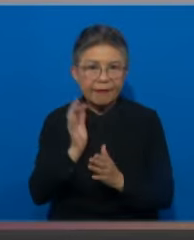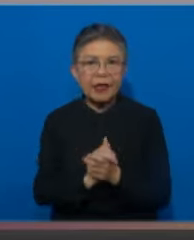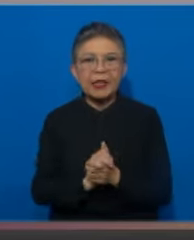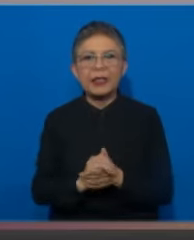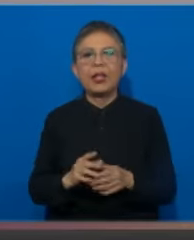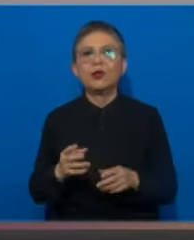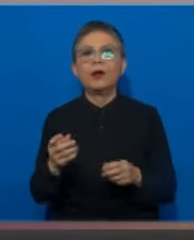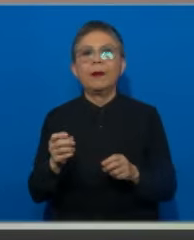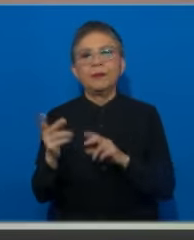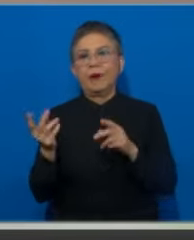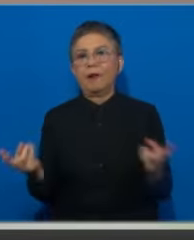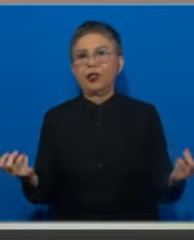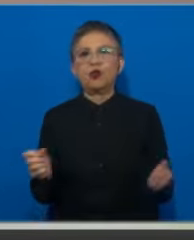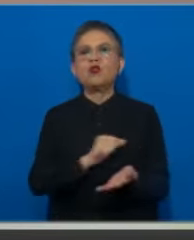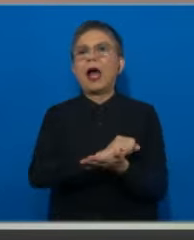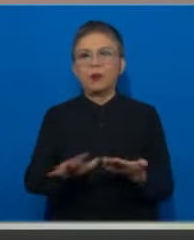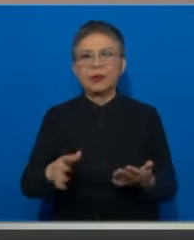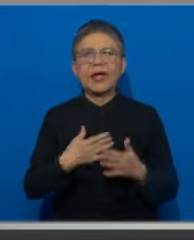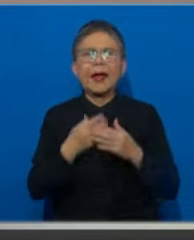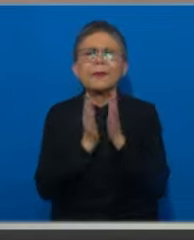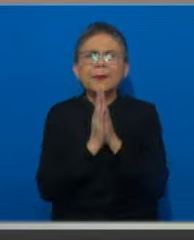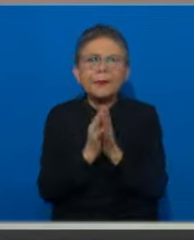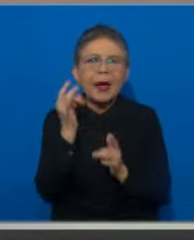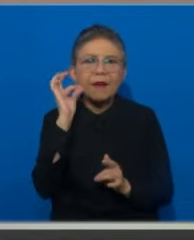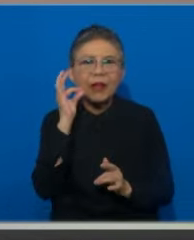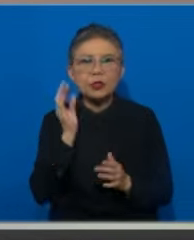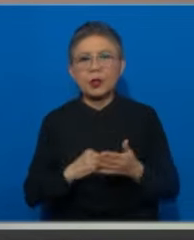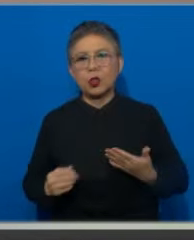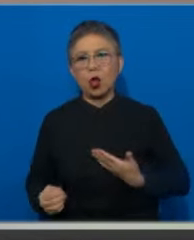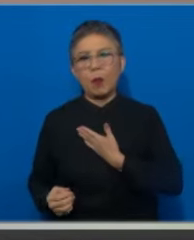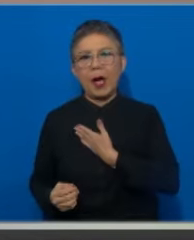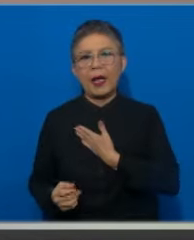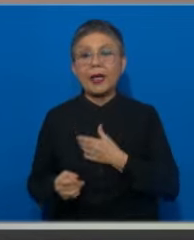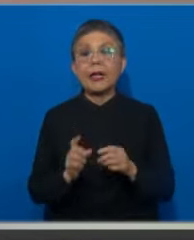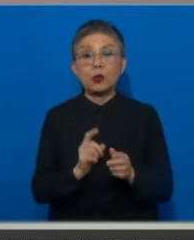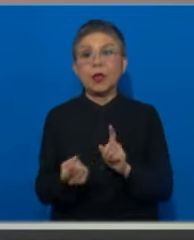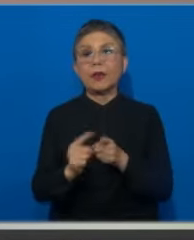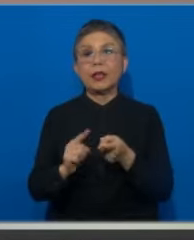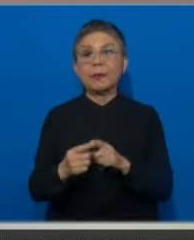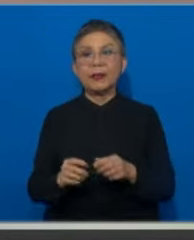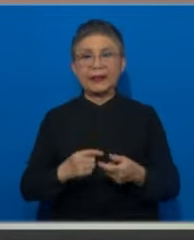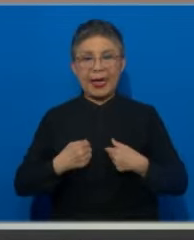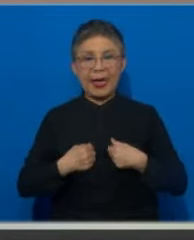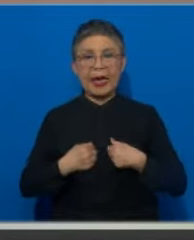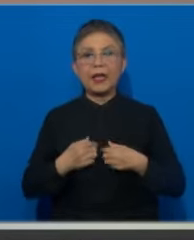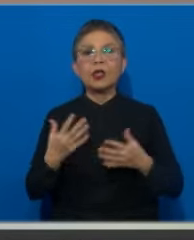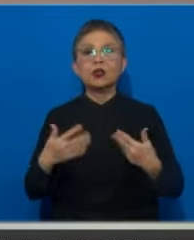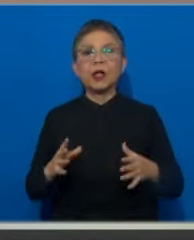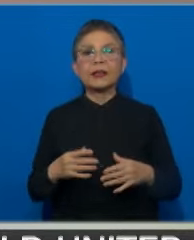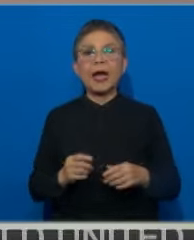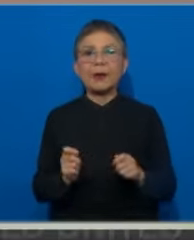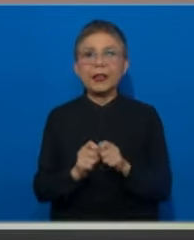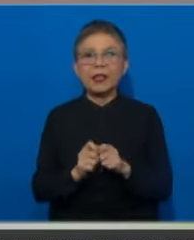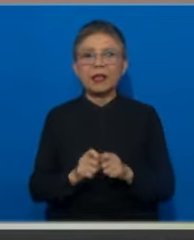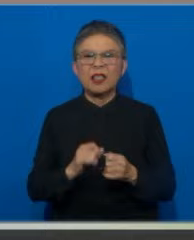dihapus. Sekali lagi saya minta maaf kepada korban dan kepada teman-teman saya yang telah saya